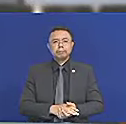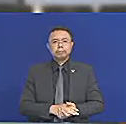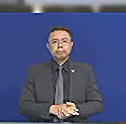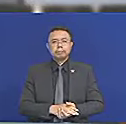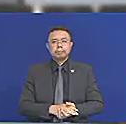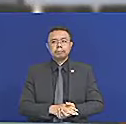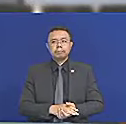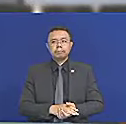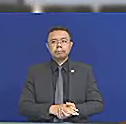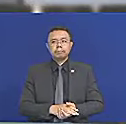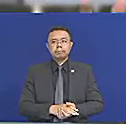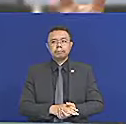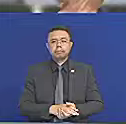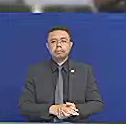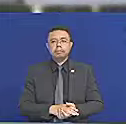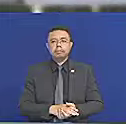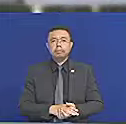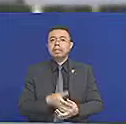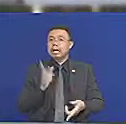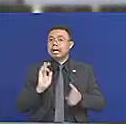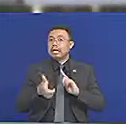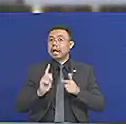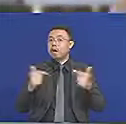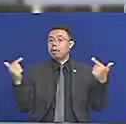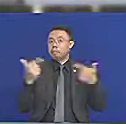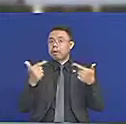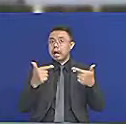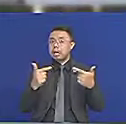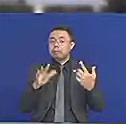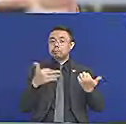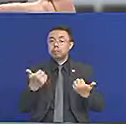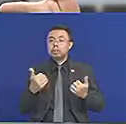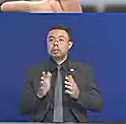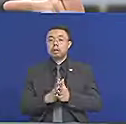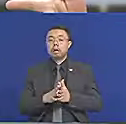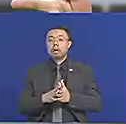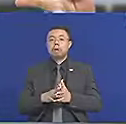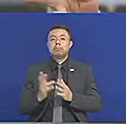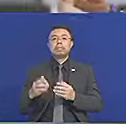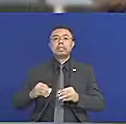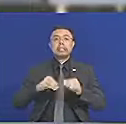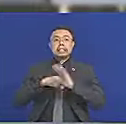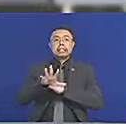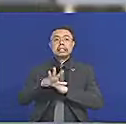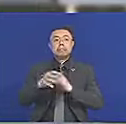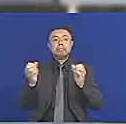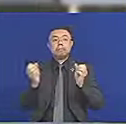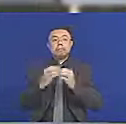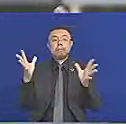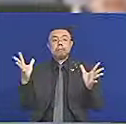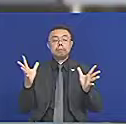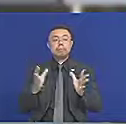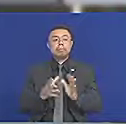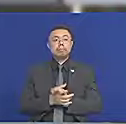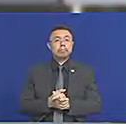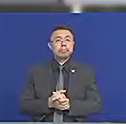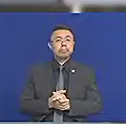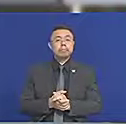Waduh, saudara, kalau perang itu bisa loh buang bom, bomnya itu bom